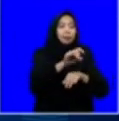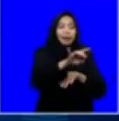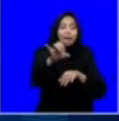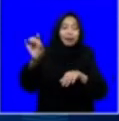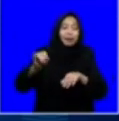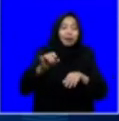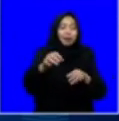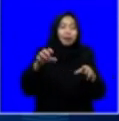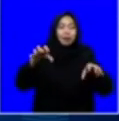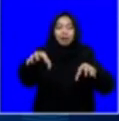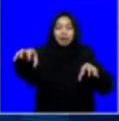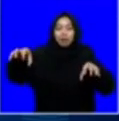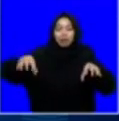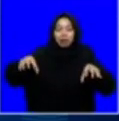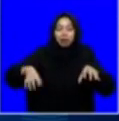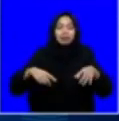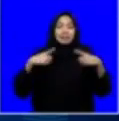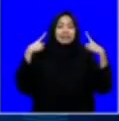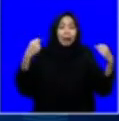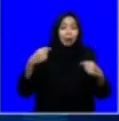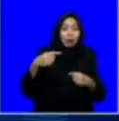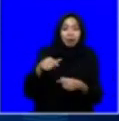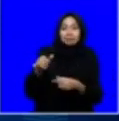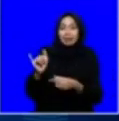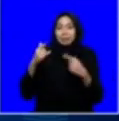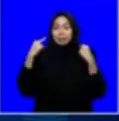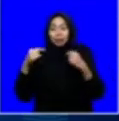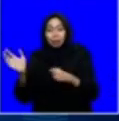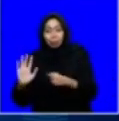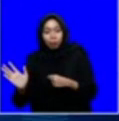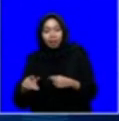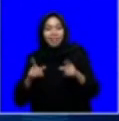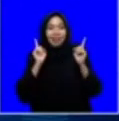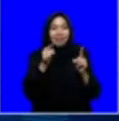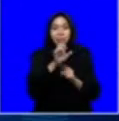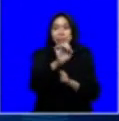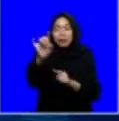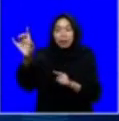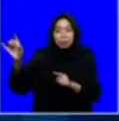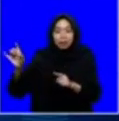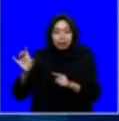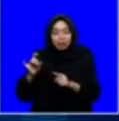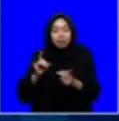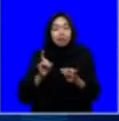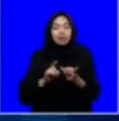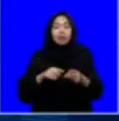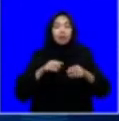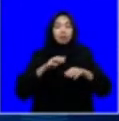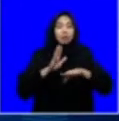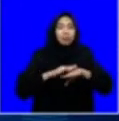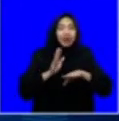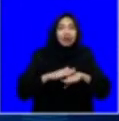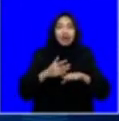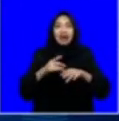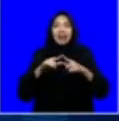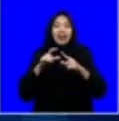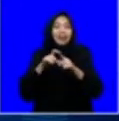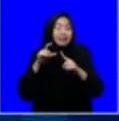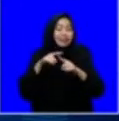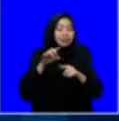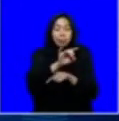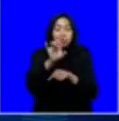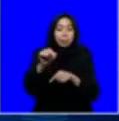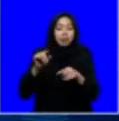Peleburan antara Jawa dan non-Jawa, peleburan antara agama, peleburan antara adat. Dan ini adalah